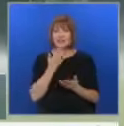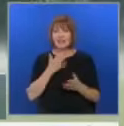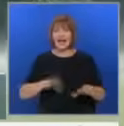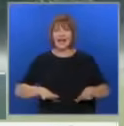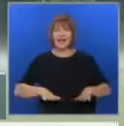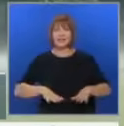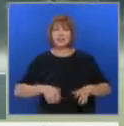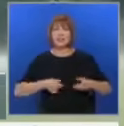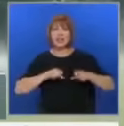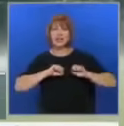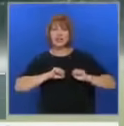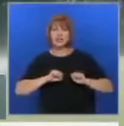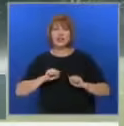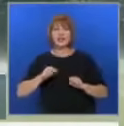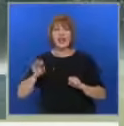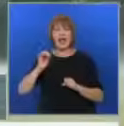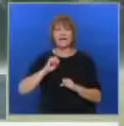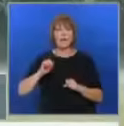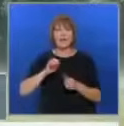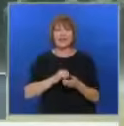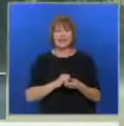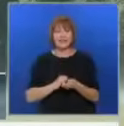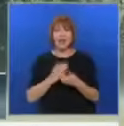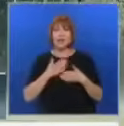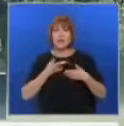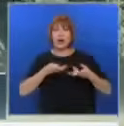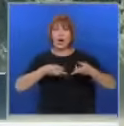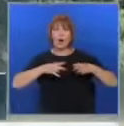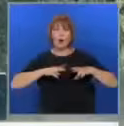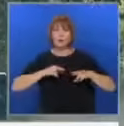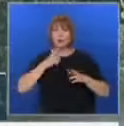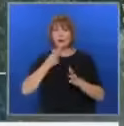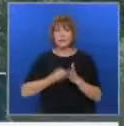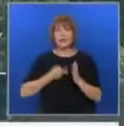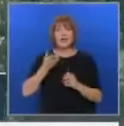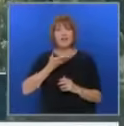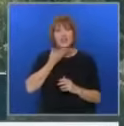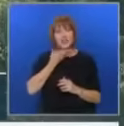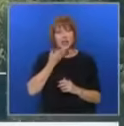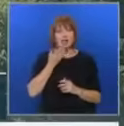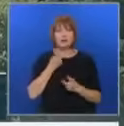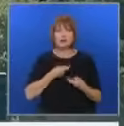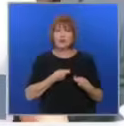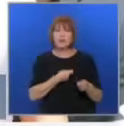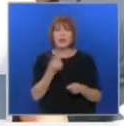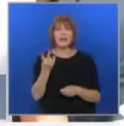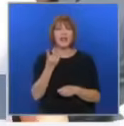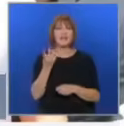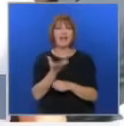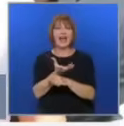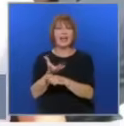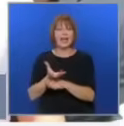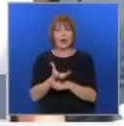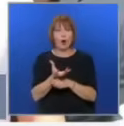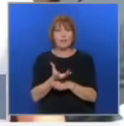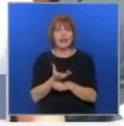защита към Европейския съюз. В момента имаме отговор и потвърждение от страна на чехите, които ще изпратят два хеликоптера, отделно